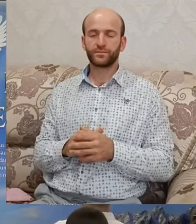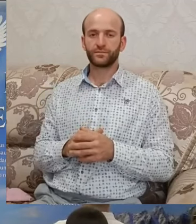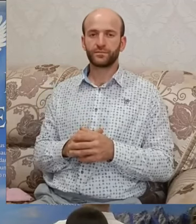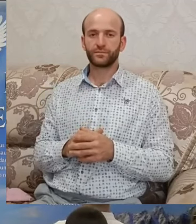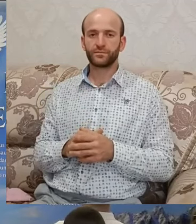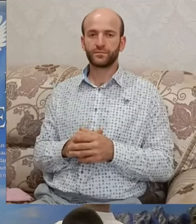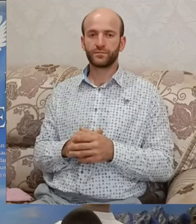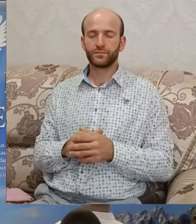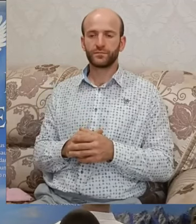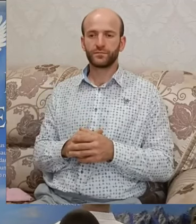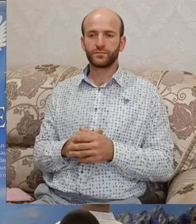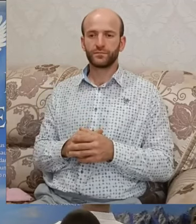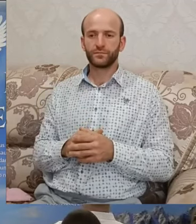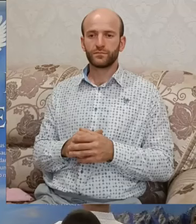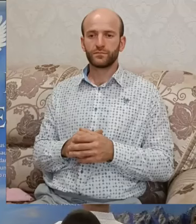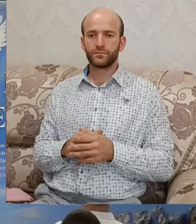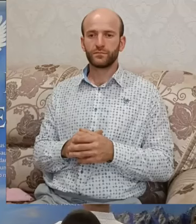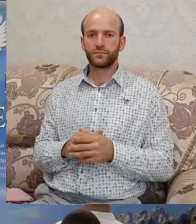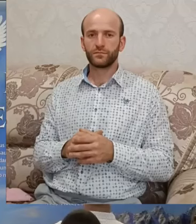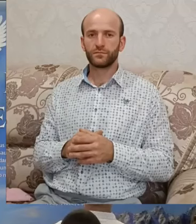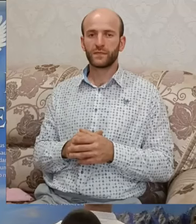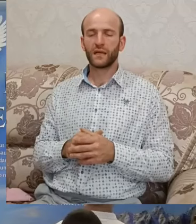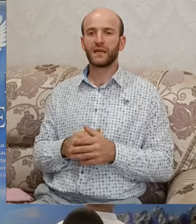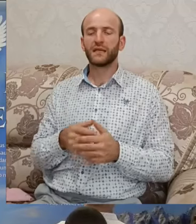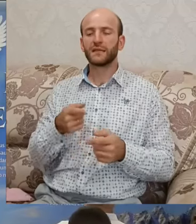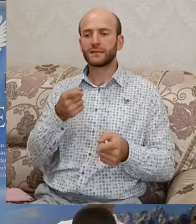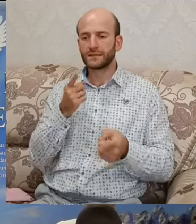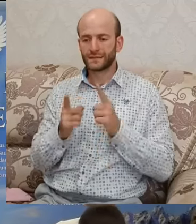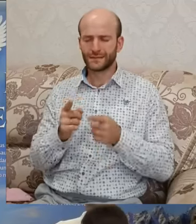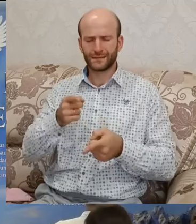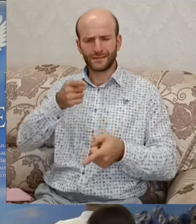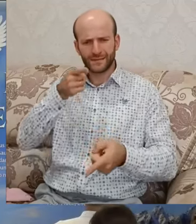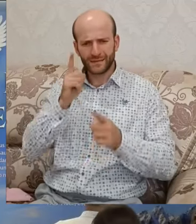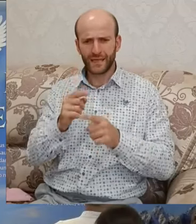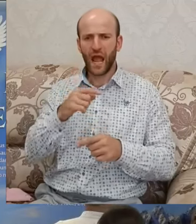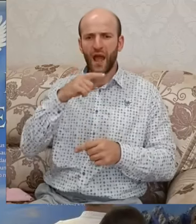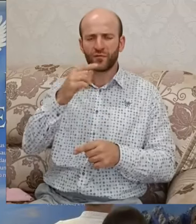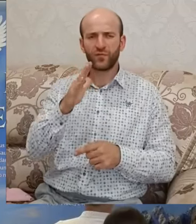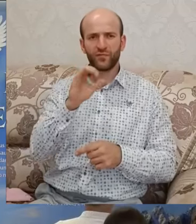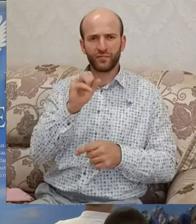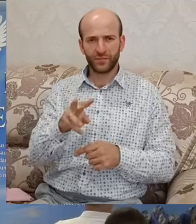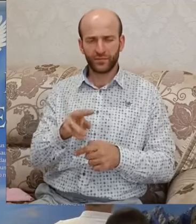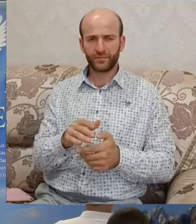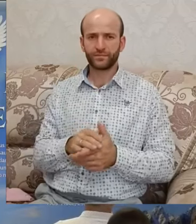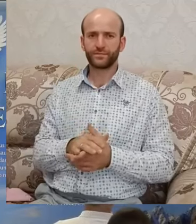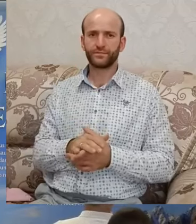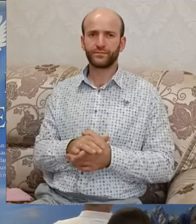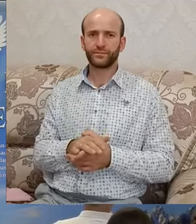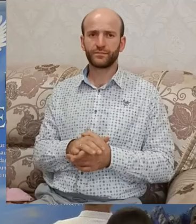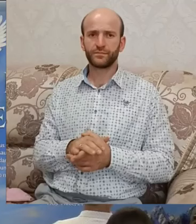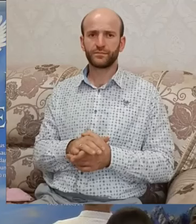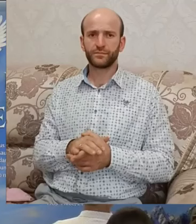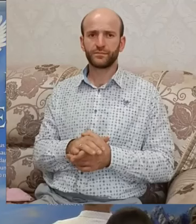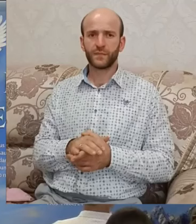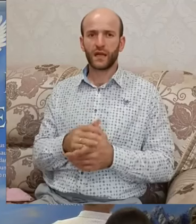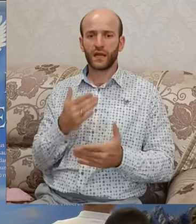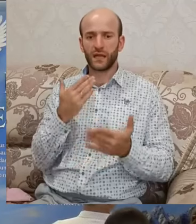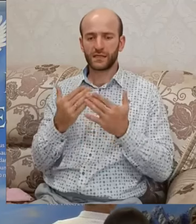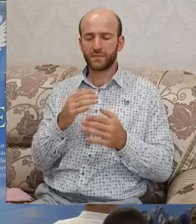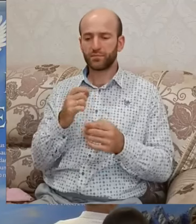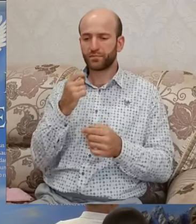Iš tiesų sakau jums. Истина, истина говорю вам. Jei kviečio grūdas nekrenta į dirvą ir nemiršta,